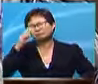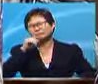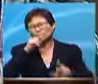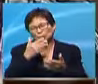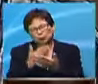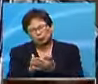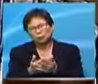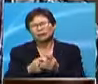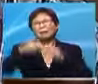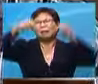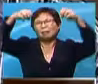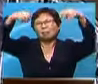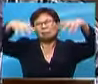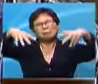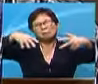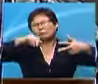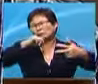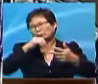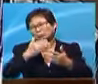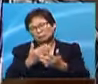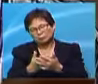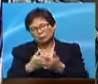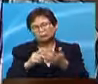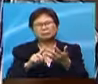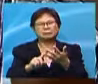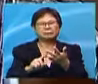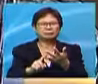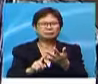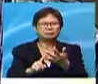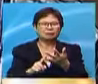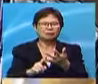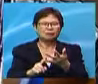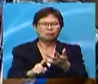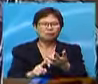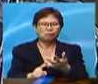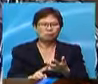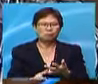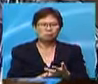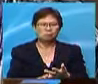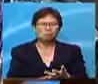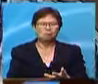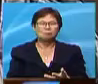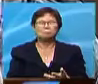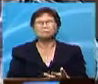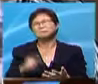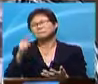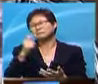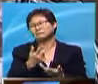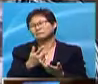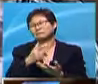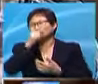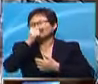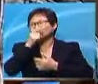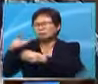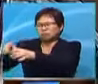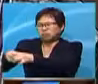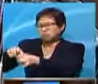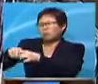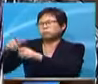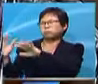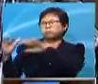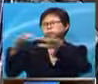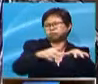sistem lampu yang tidak membuat attraction kepada para pengunjung untuk mengunjungi pasar